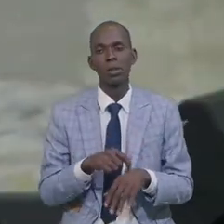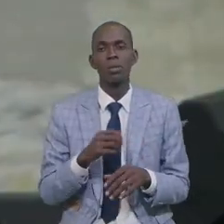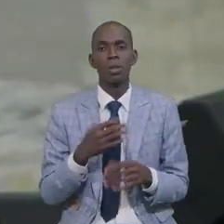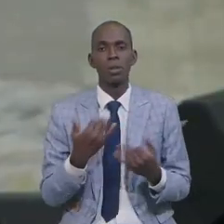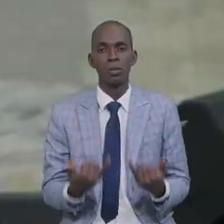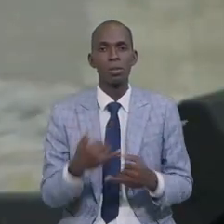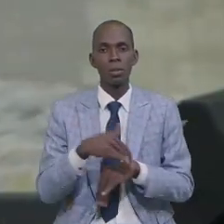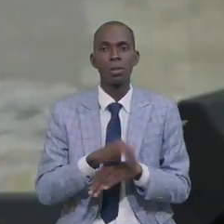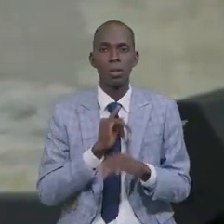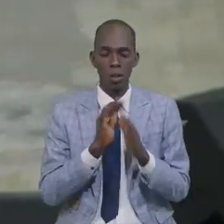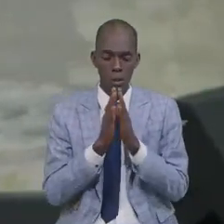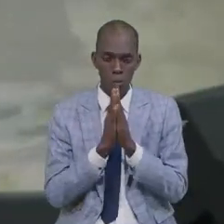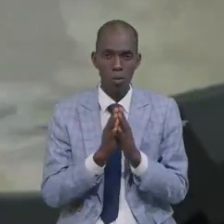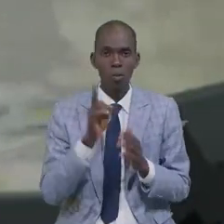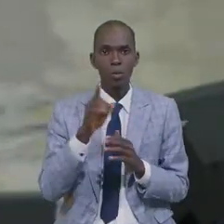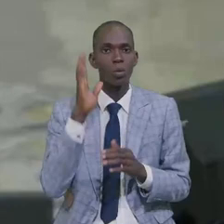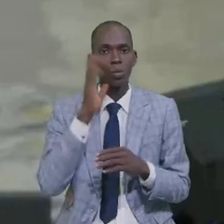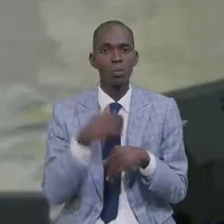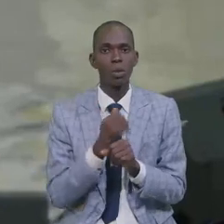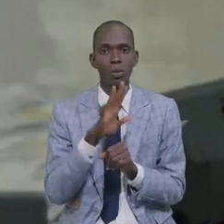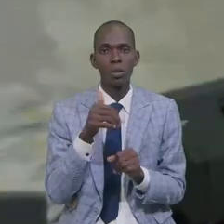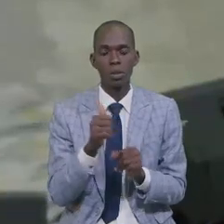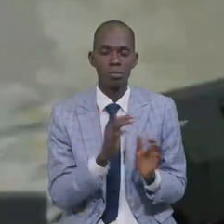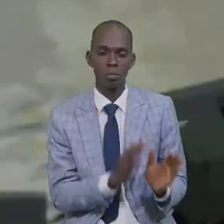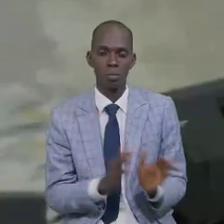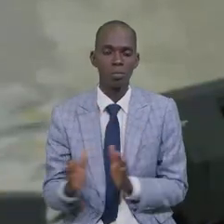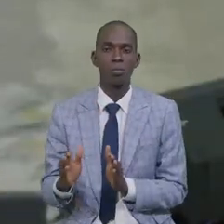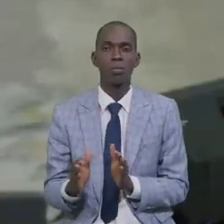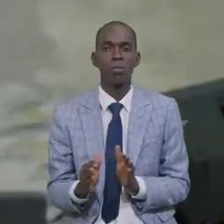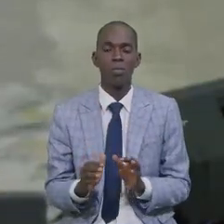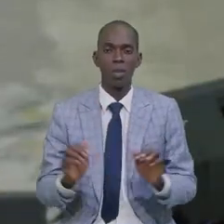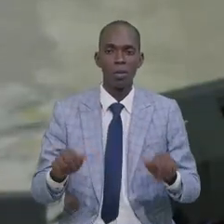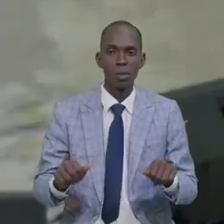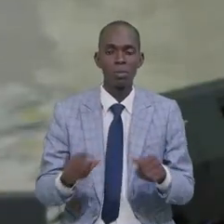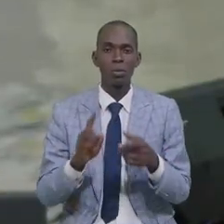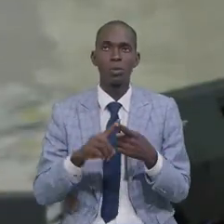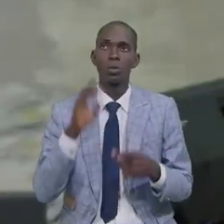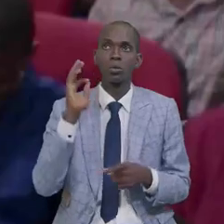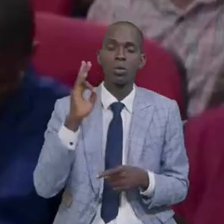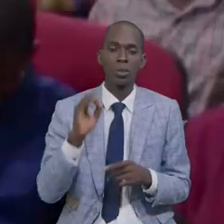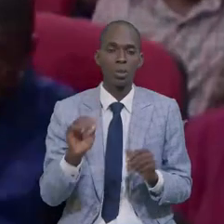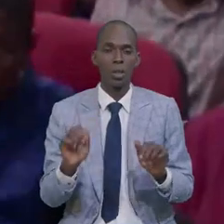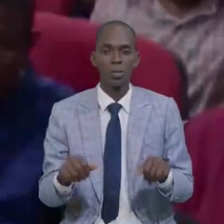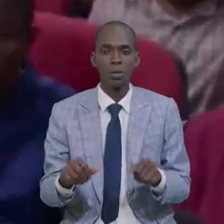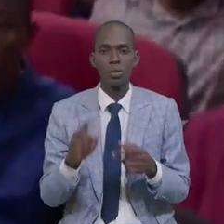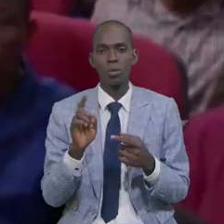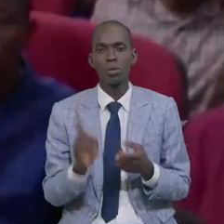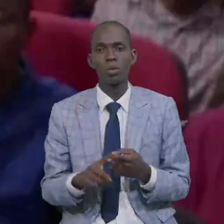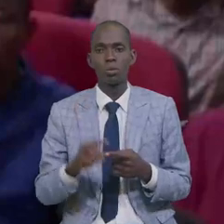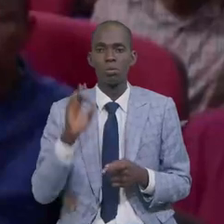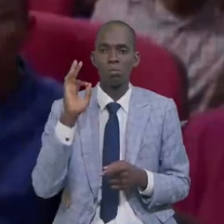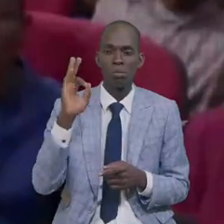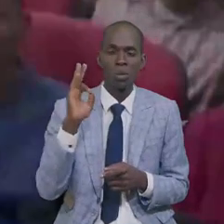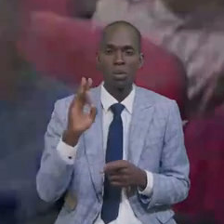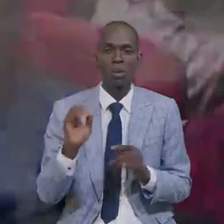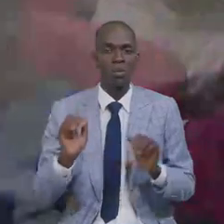les années précédentes. Et je prie que tu te rendes disponible. Disponible pour prêcher, disponible pour